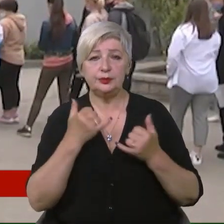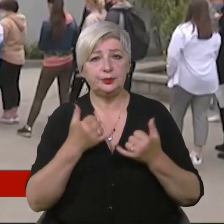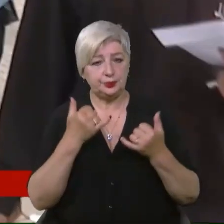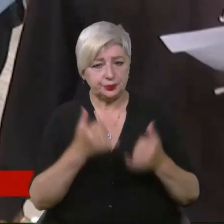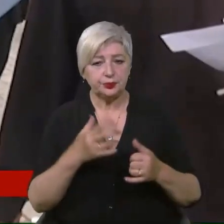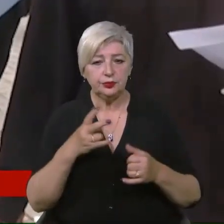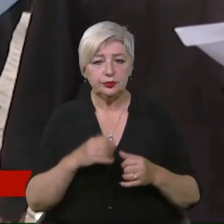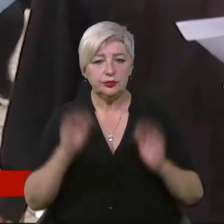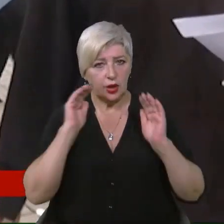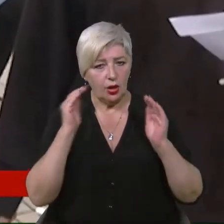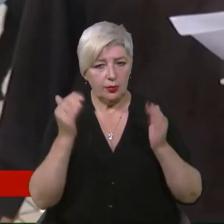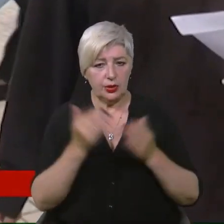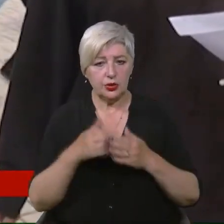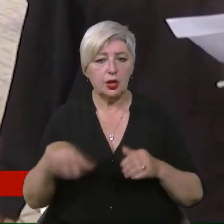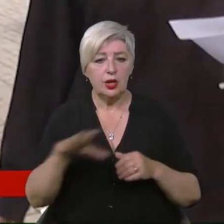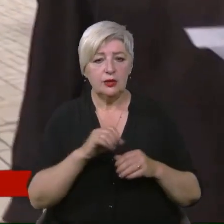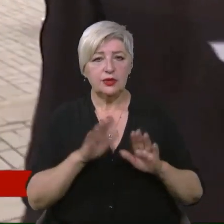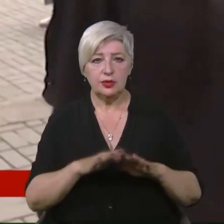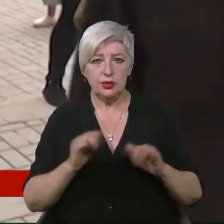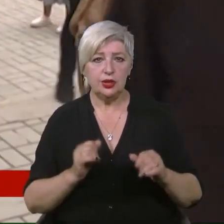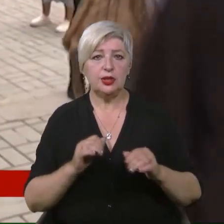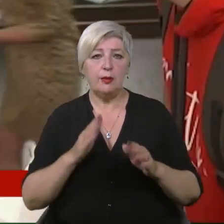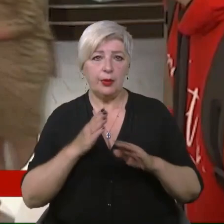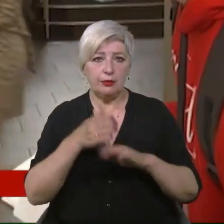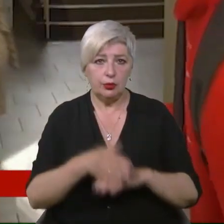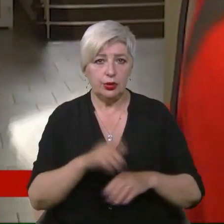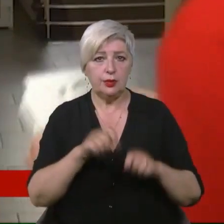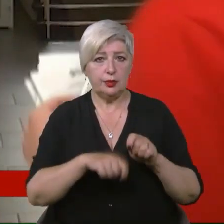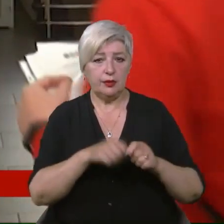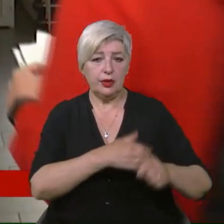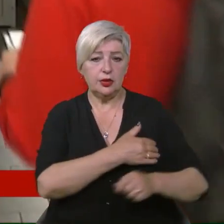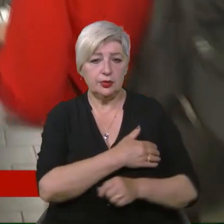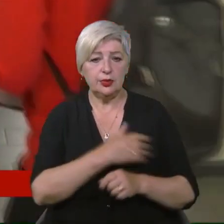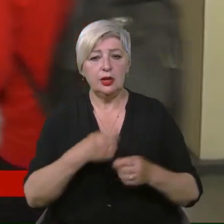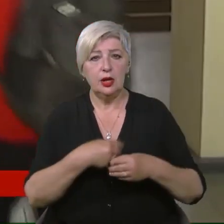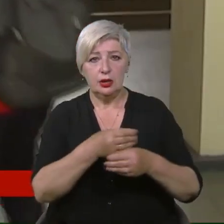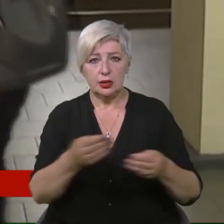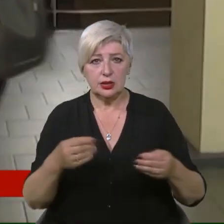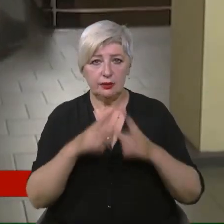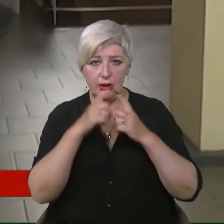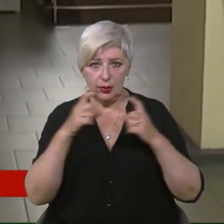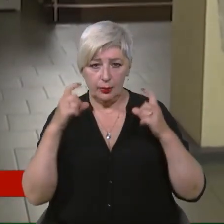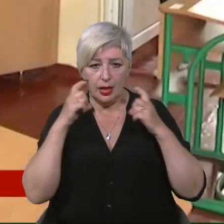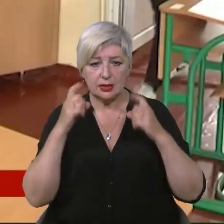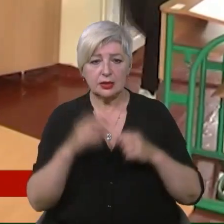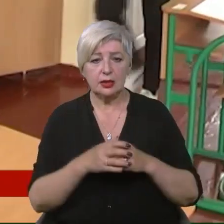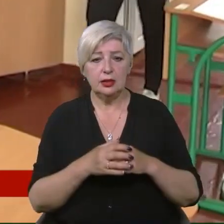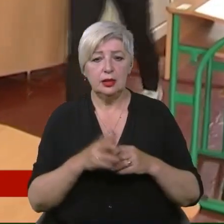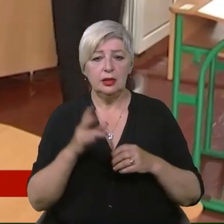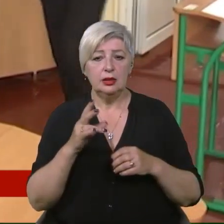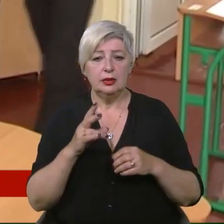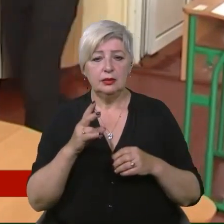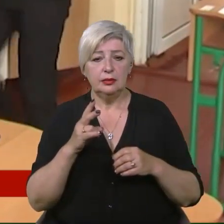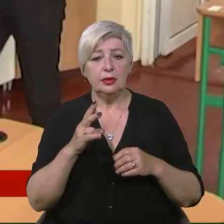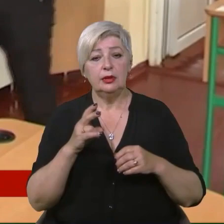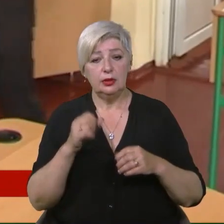продовжують діяти. Усім дітям при вході міряли температуру, роздавали за необхідності маски, а на ганку школи накреслили